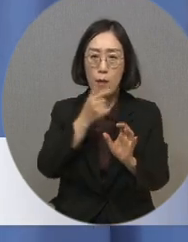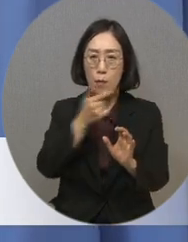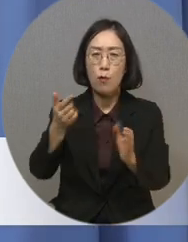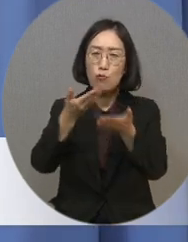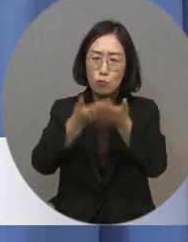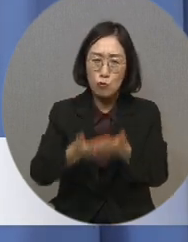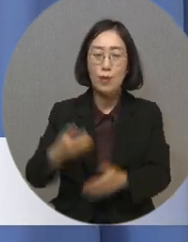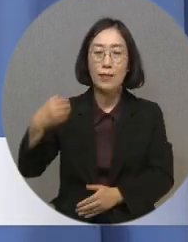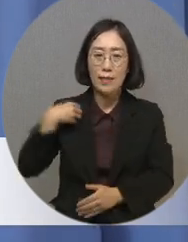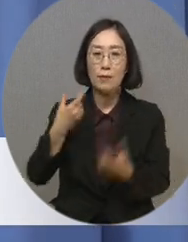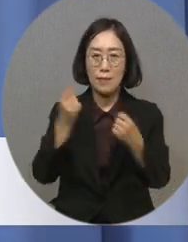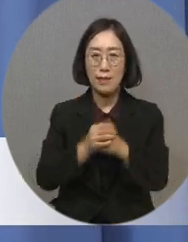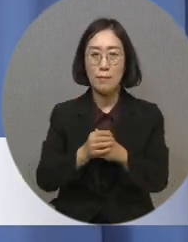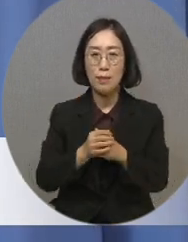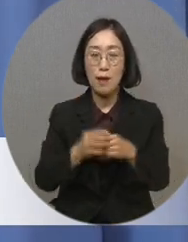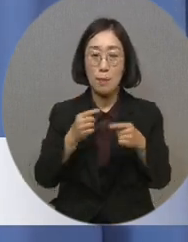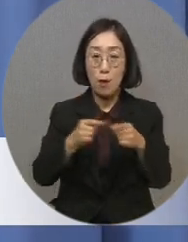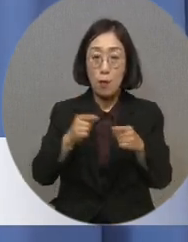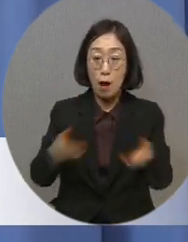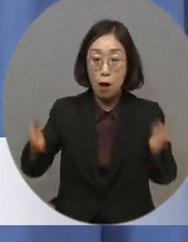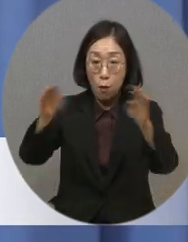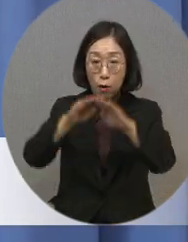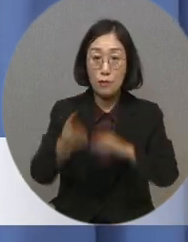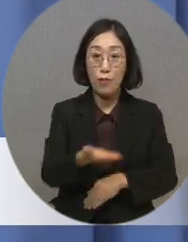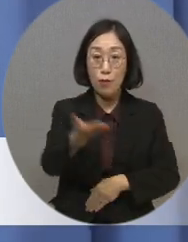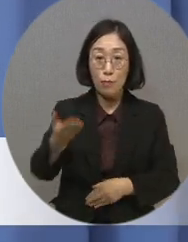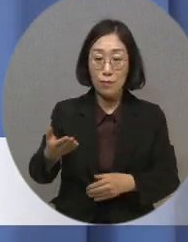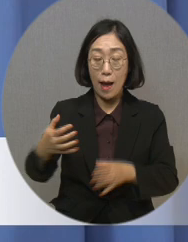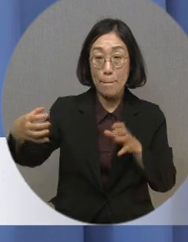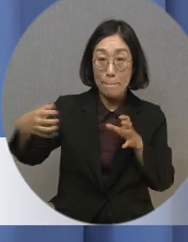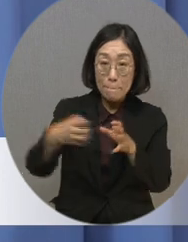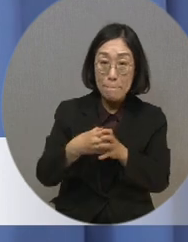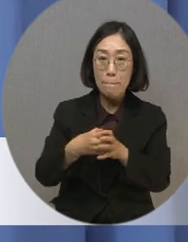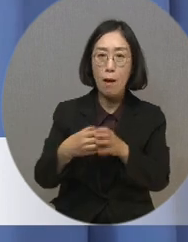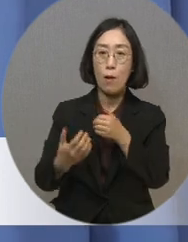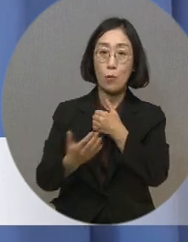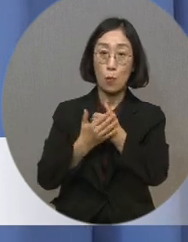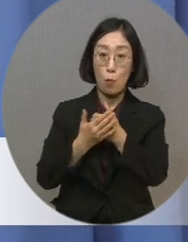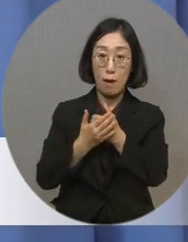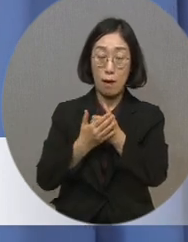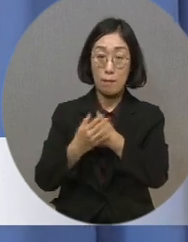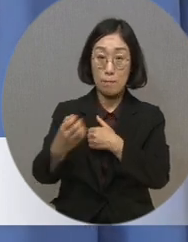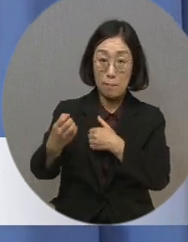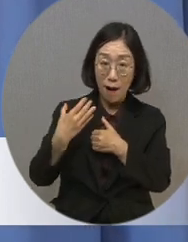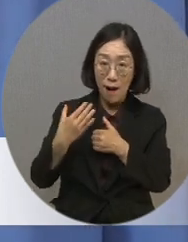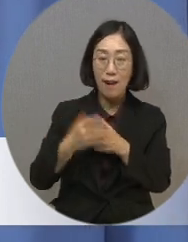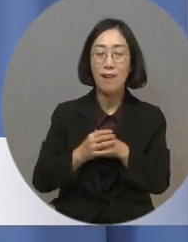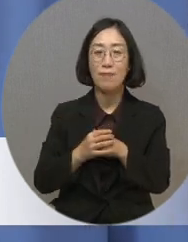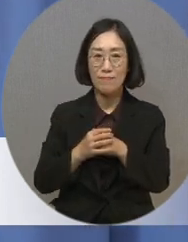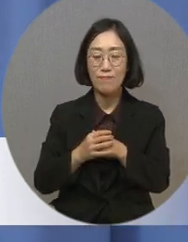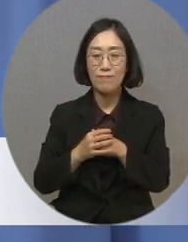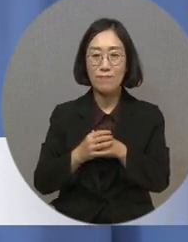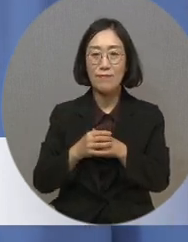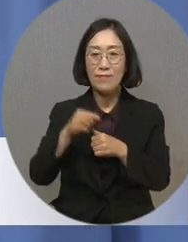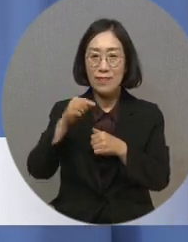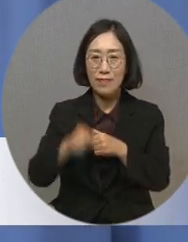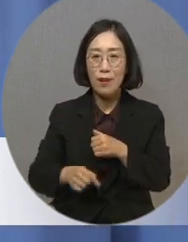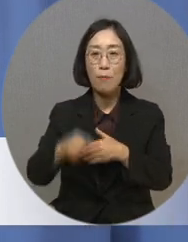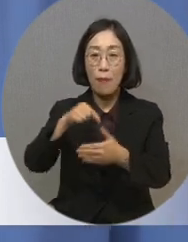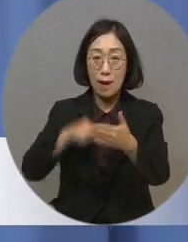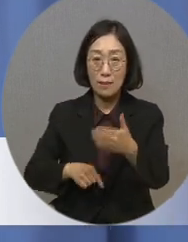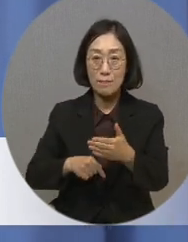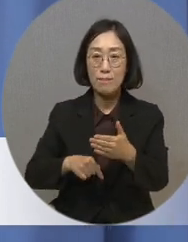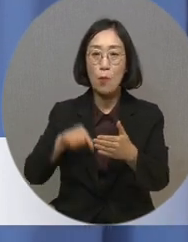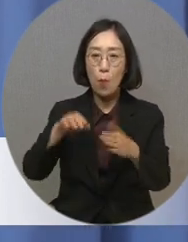생각을 합니다. 평가원 여러분들께서 함께 한마음으로 해주시겠다라고 하는 그런 마음을 담은